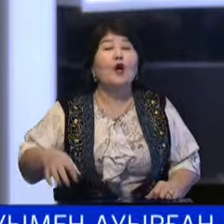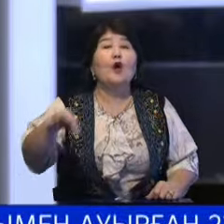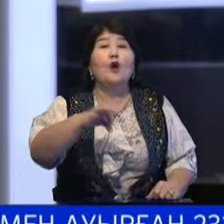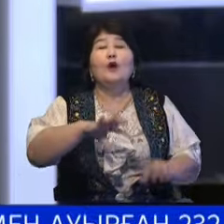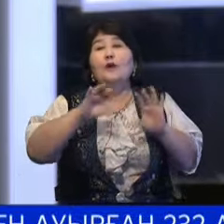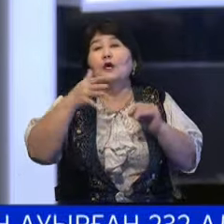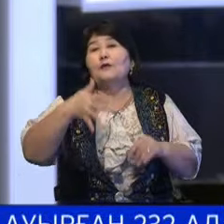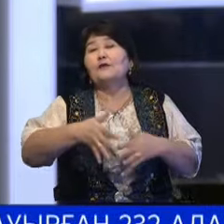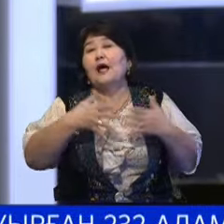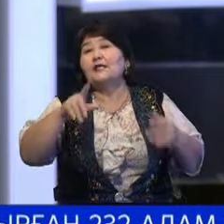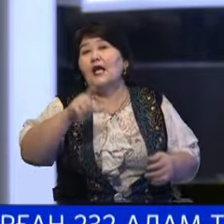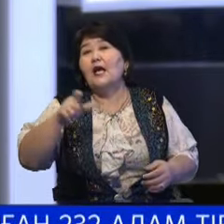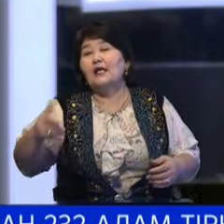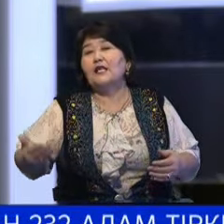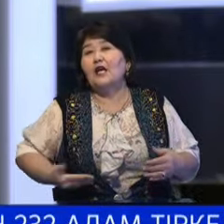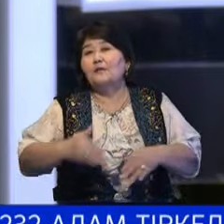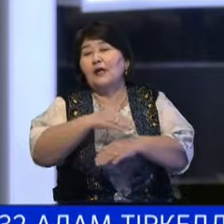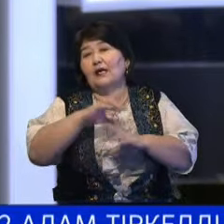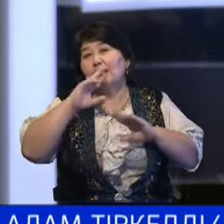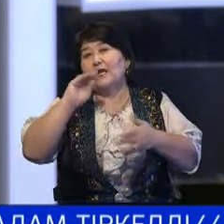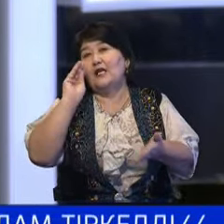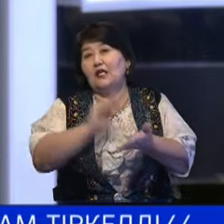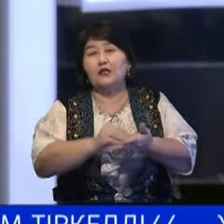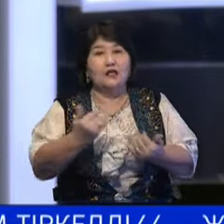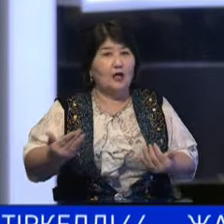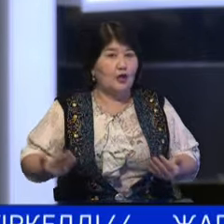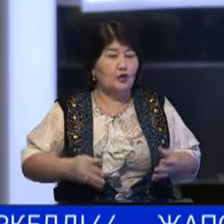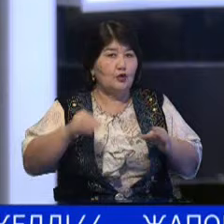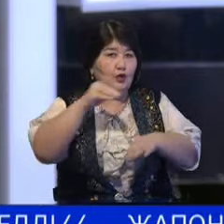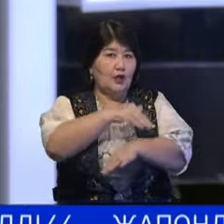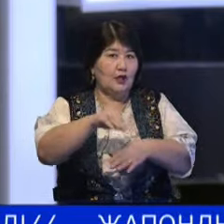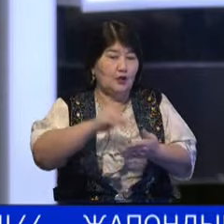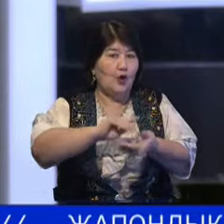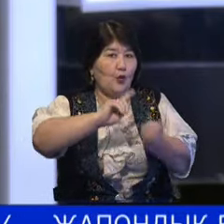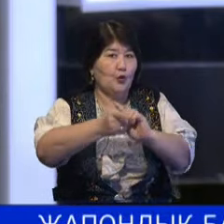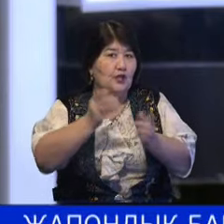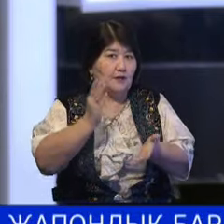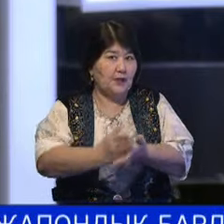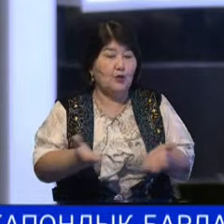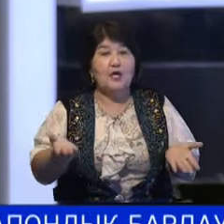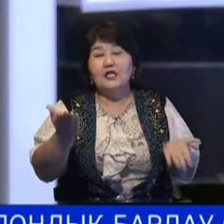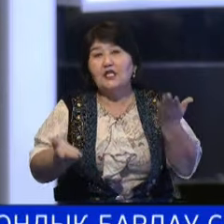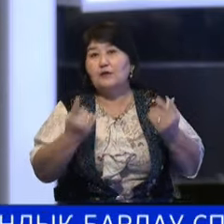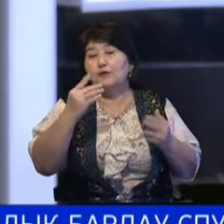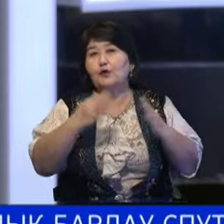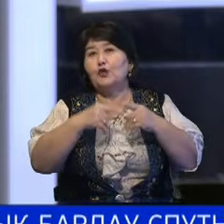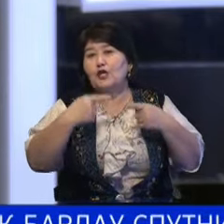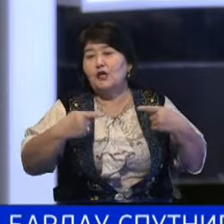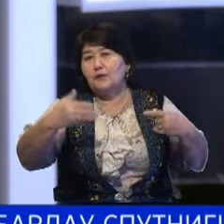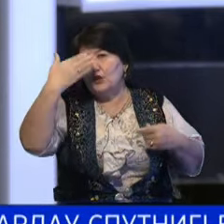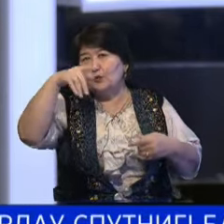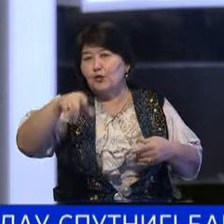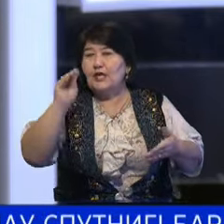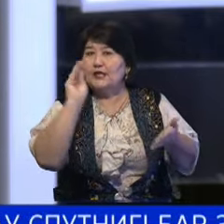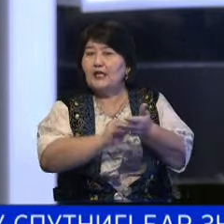Облыс бойынша 5000 аса адамның мекен жайы қате тіркелген. Яғни тұрғылықты мекен жайдың өзгеріп кетуі немесе бір үйде бірнеше бөтен